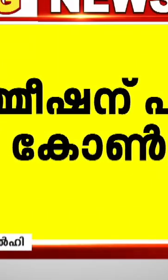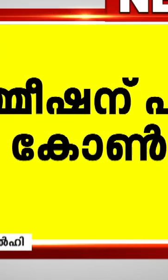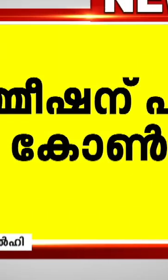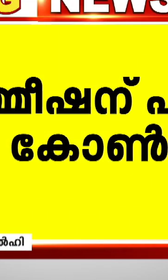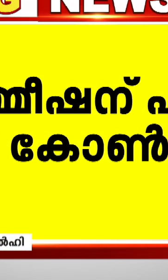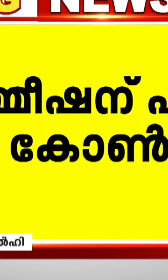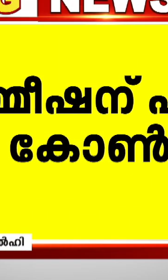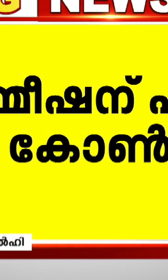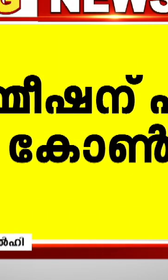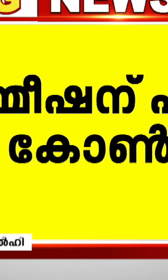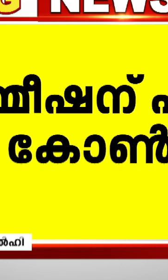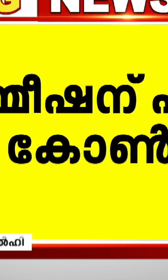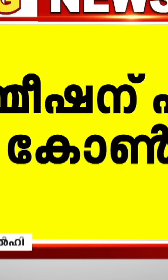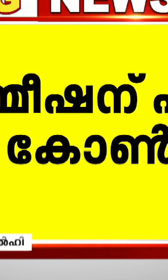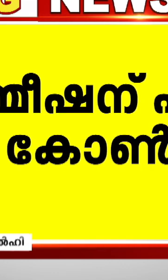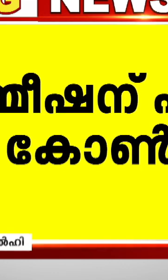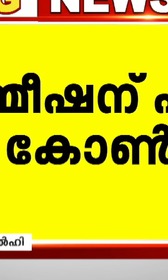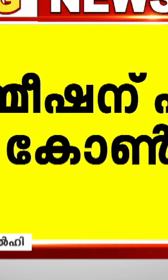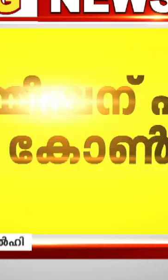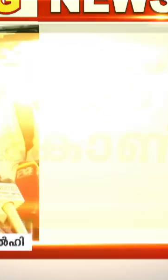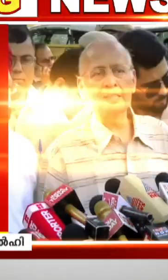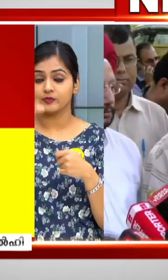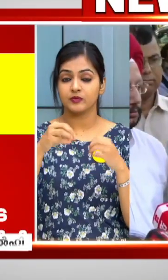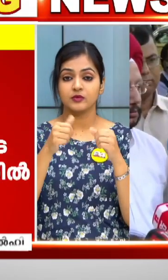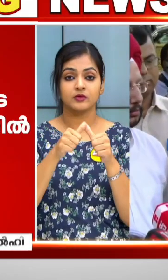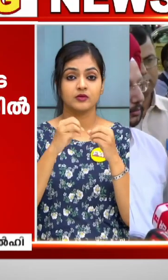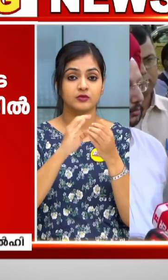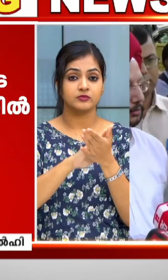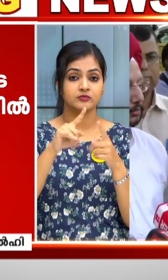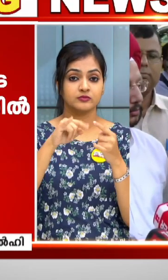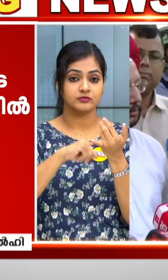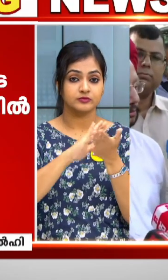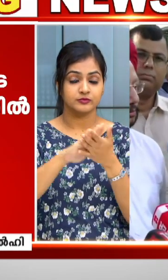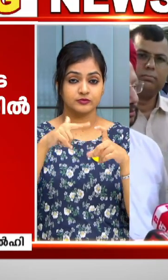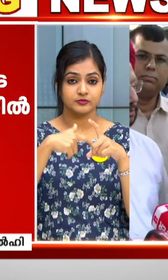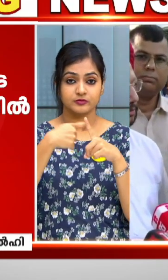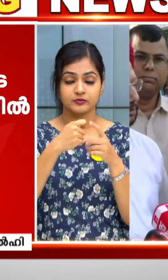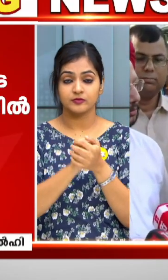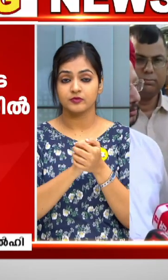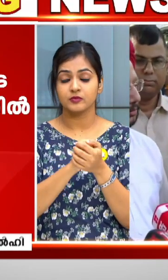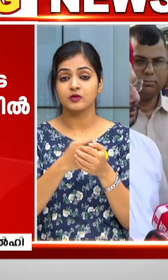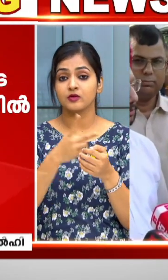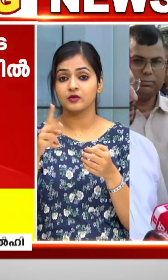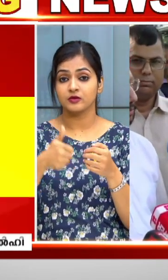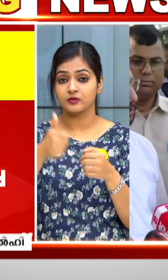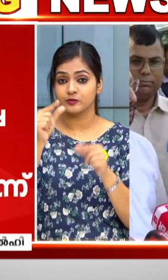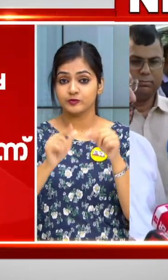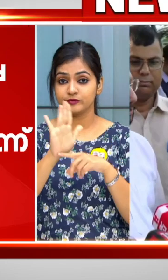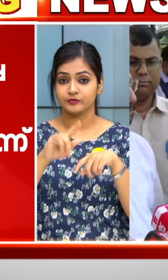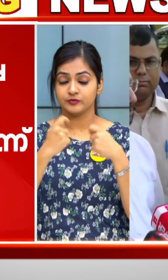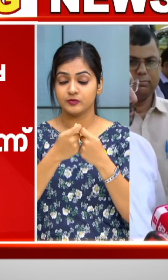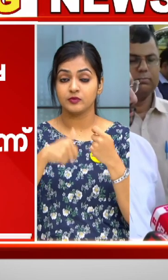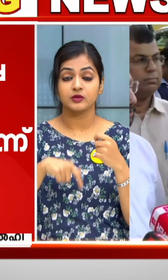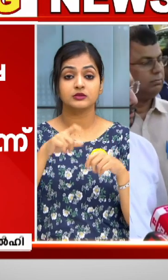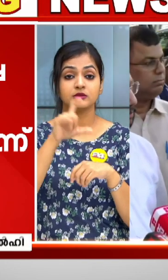പരാതി നൽകിയിരിക്കുന്നത്. കോൺഗ്രസ് നേതാക്കളായ അഭിഷേക് സിംഗ്വി, സൽവാൻ ഖുർഷിദ്, ഗുർദീപ് സപ്പൽ എന്നിവരാണ് കേന്ദ്ര തെരഞ്ഞെടുപ്പ്